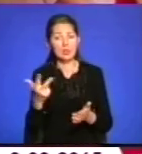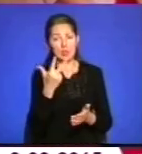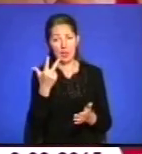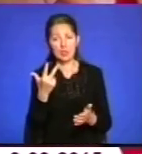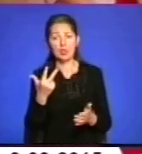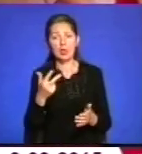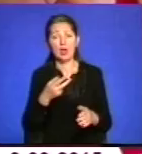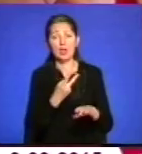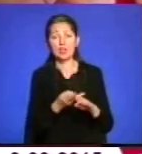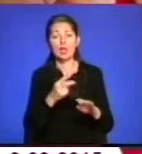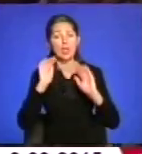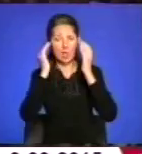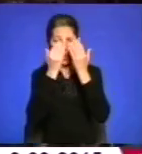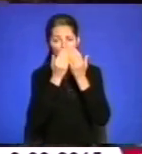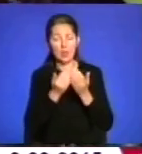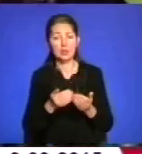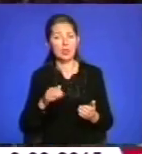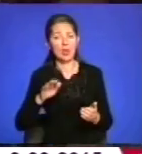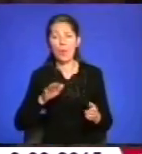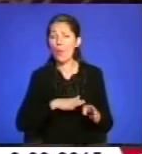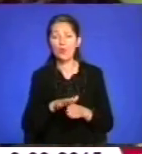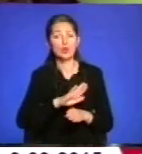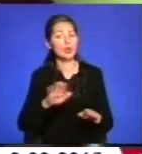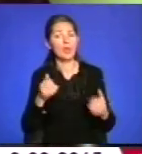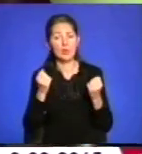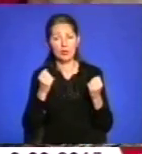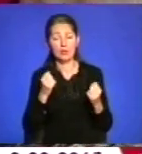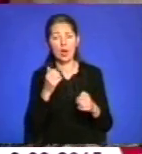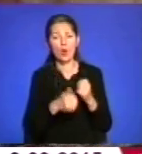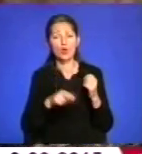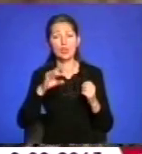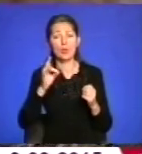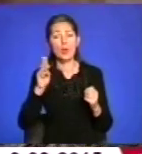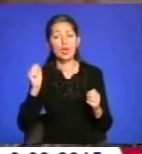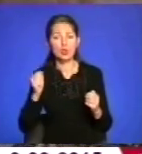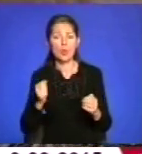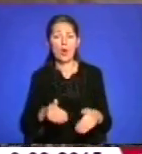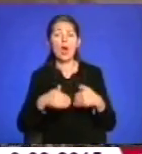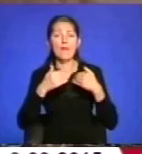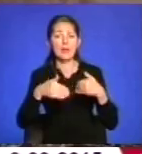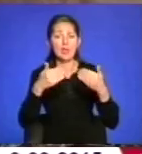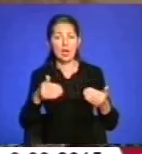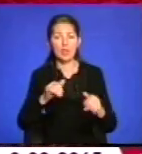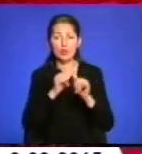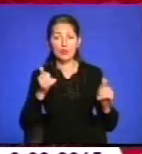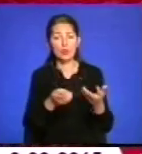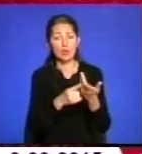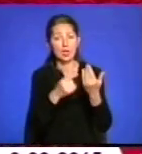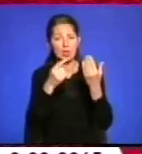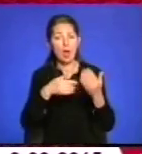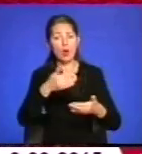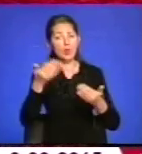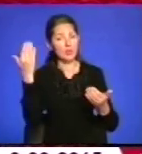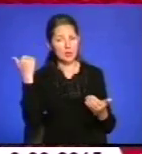досі повністю не реабілітувалася. Кожен приступ відкидає її у розвитку на кілька кроків назад. Дівчинка знову вчиться